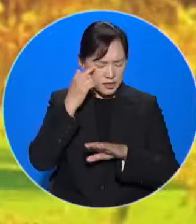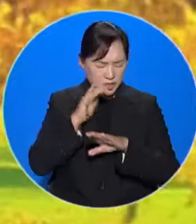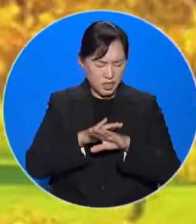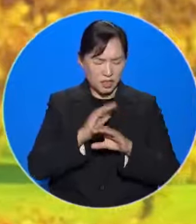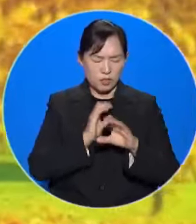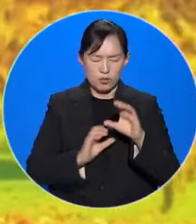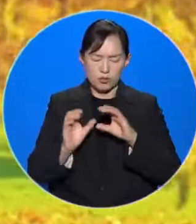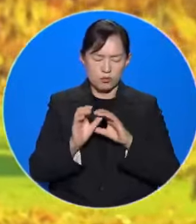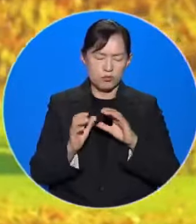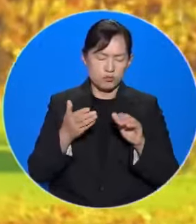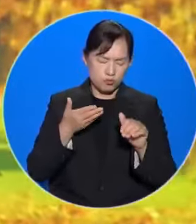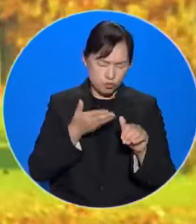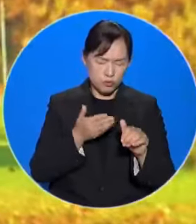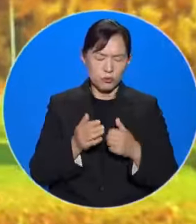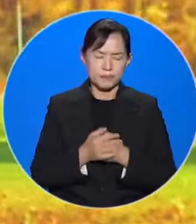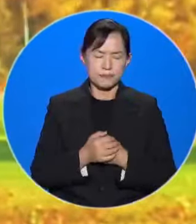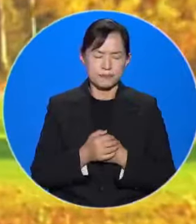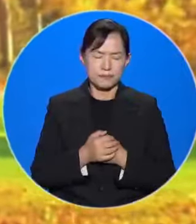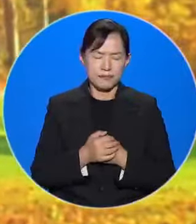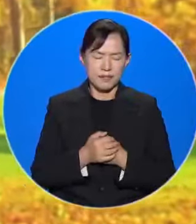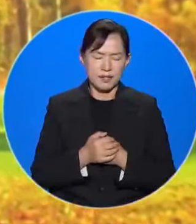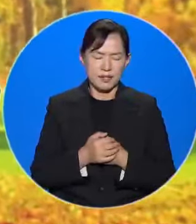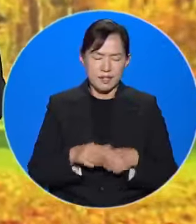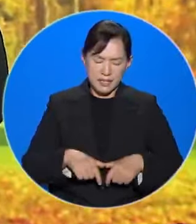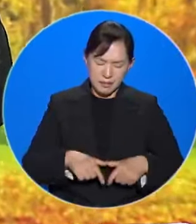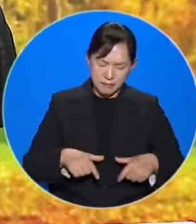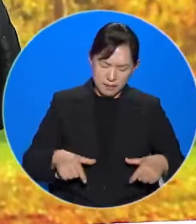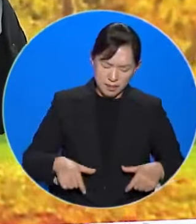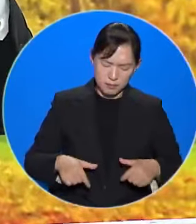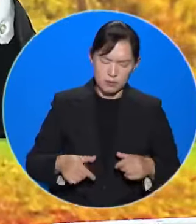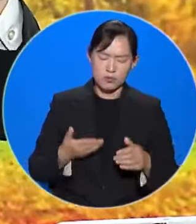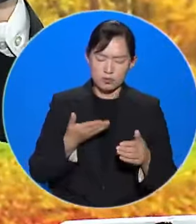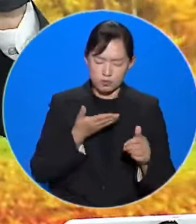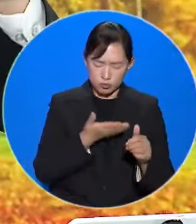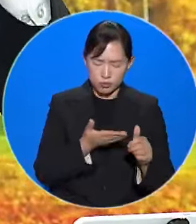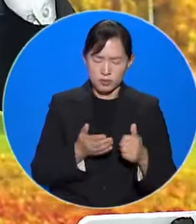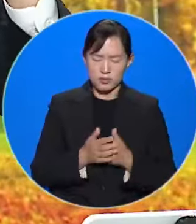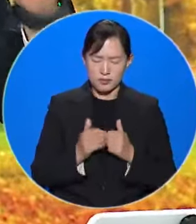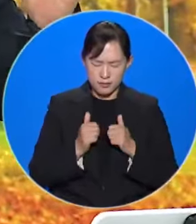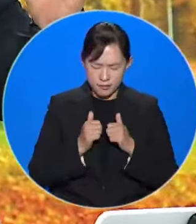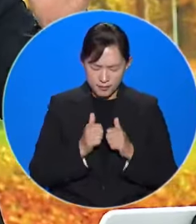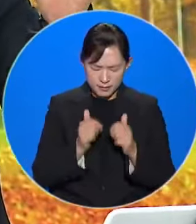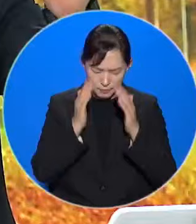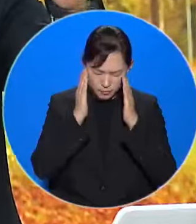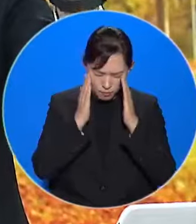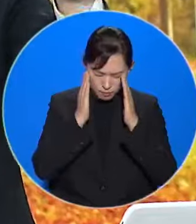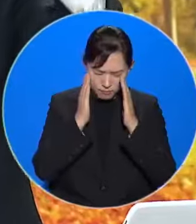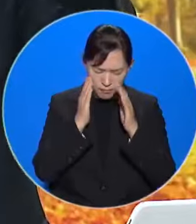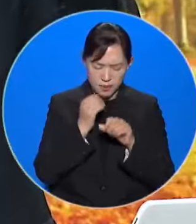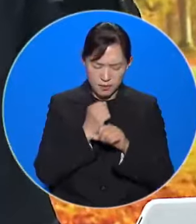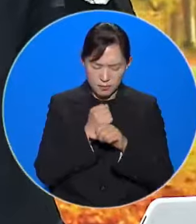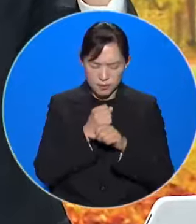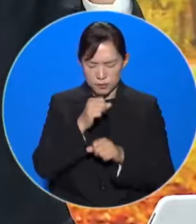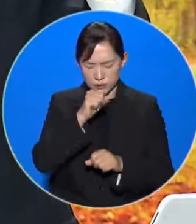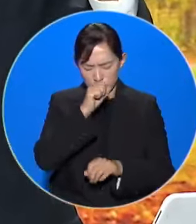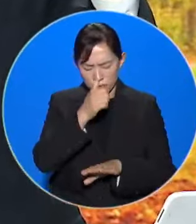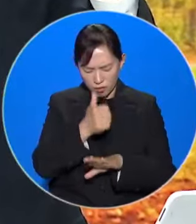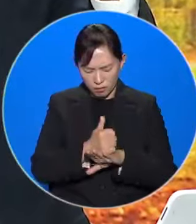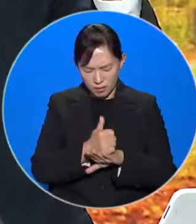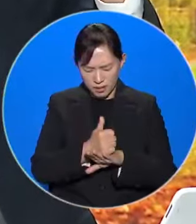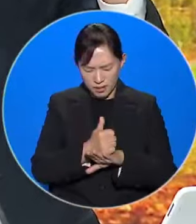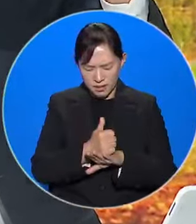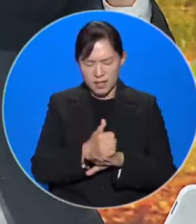주시고 또 하나님 아버지 저들 가운데 담대함을 주셔서 하나님 열심히 공부하게 해주시고 또 좋은 결과